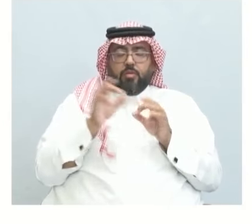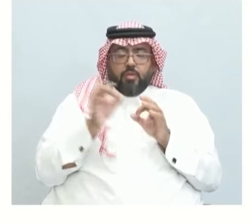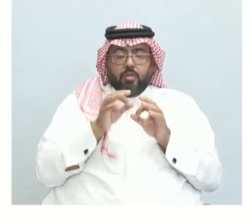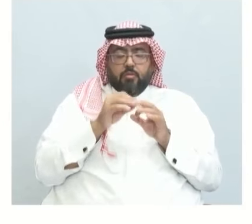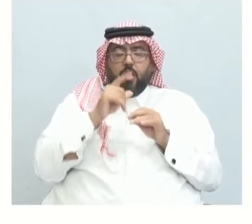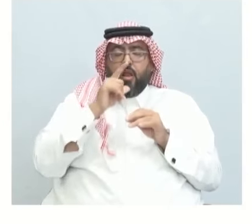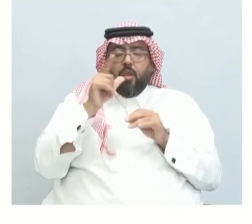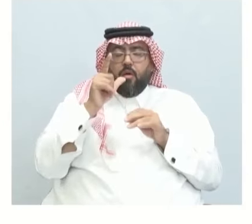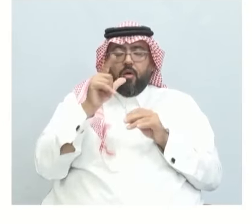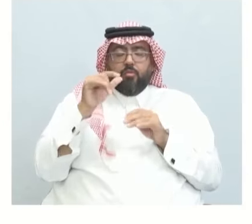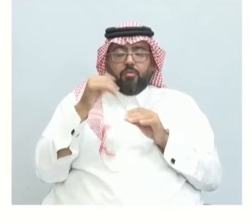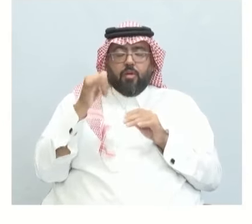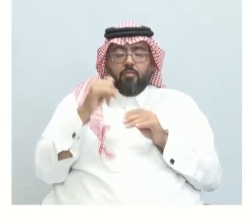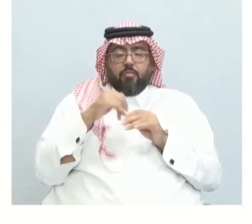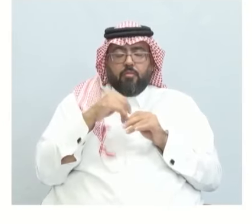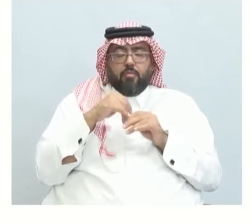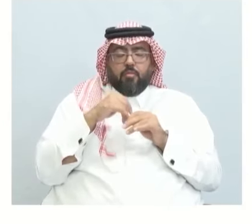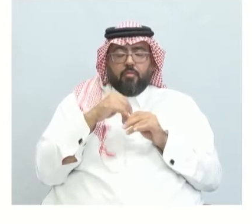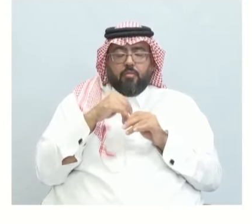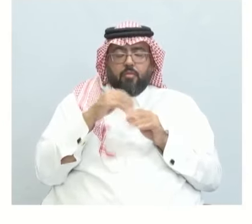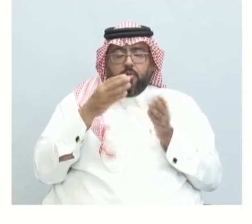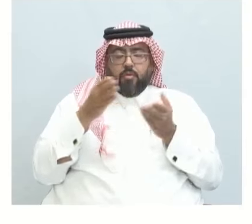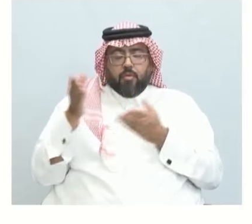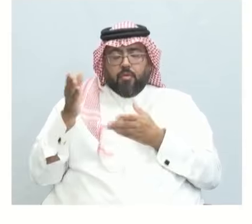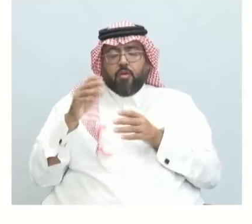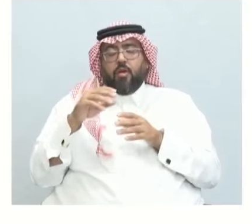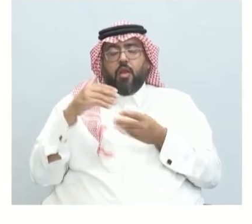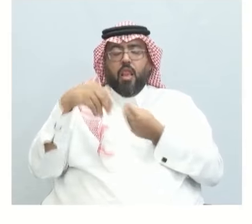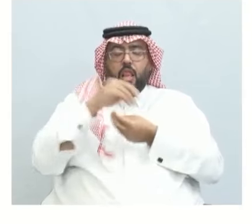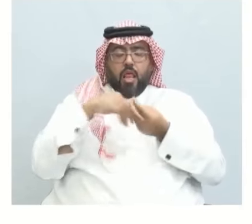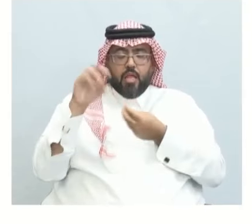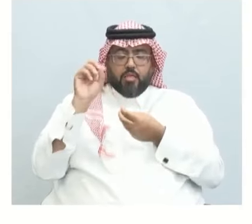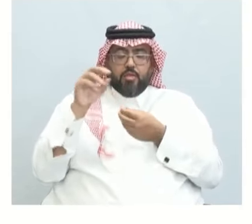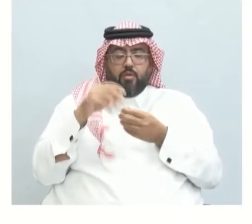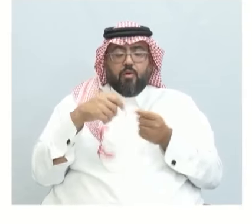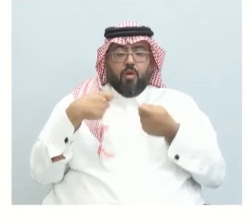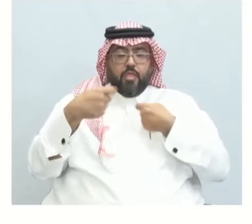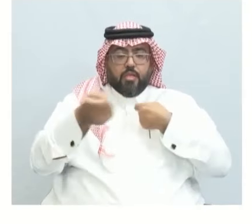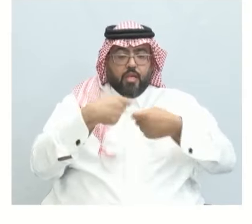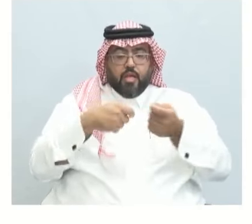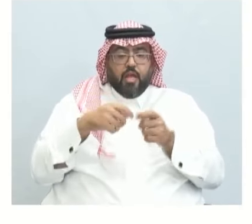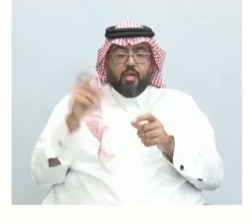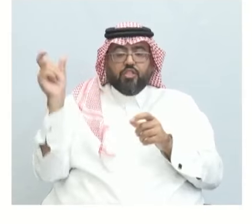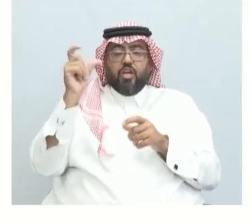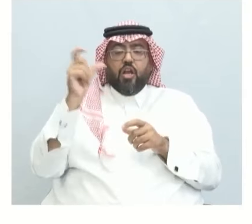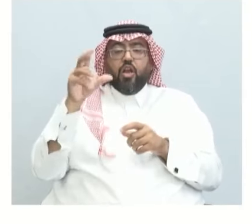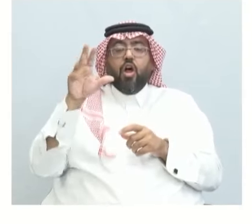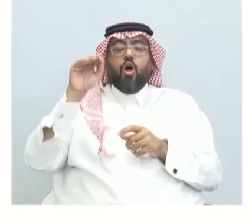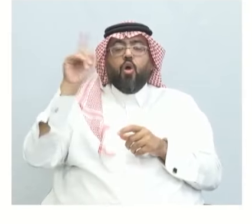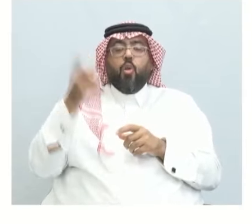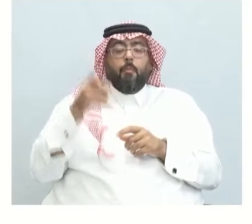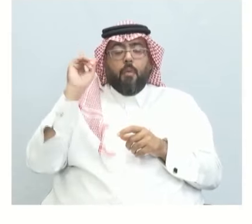لهجات قبائل العرب التي كانت تاتي للحج والتجاره في الاشهر الحرم وقال الازرقي كانت قريش